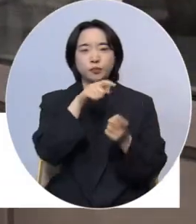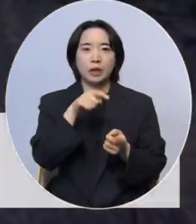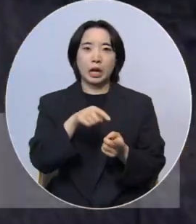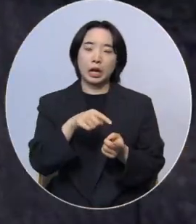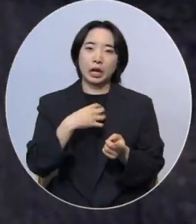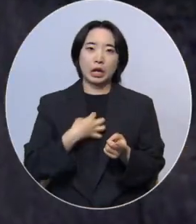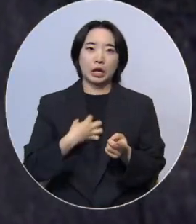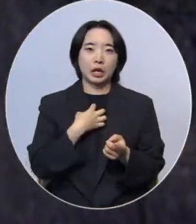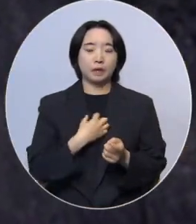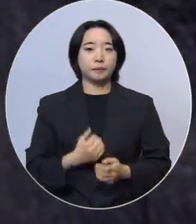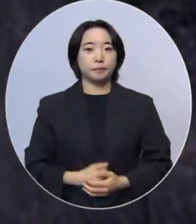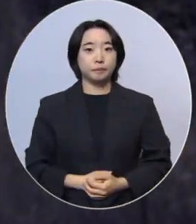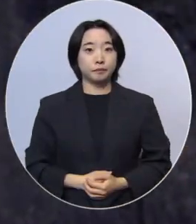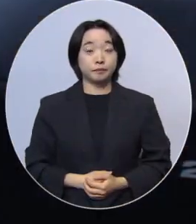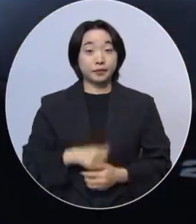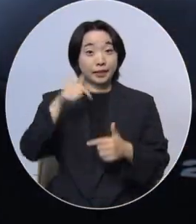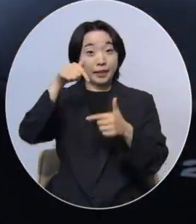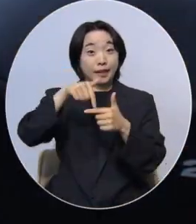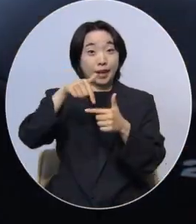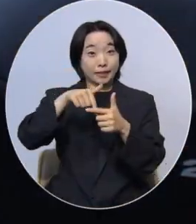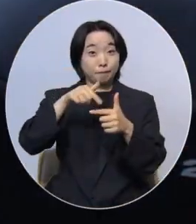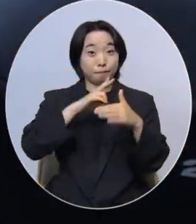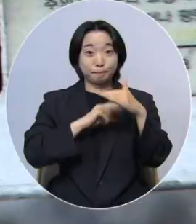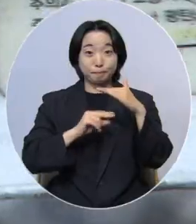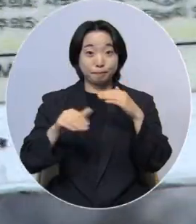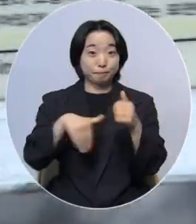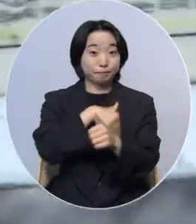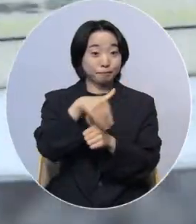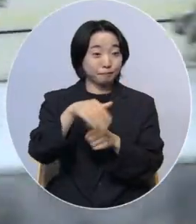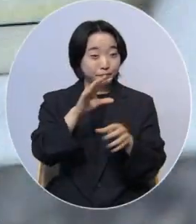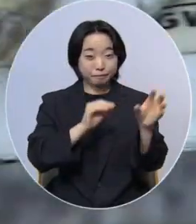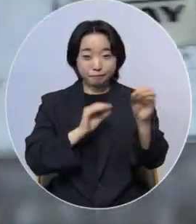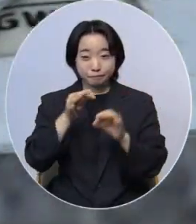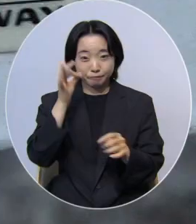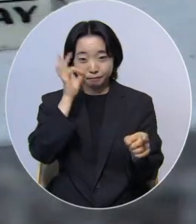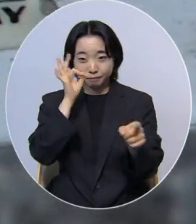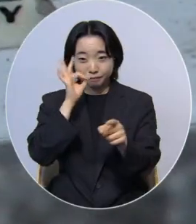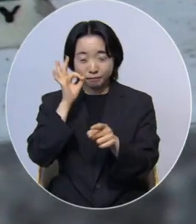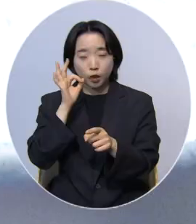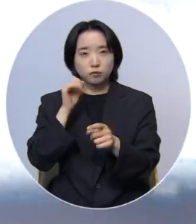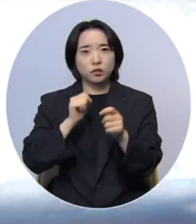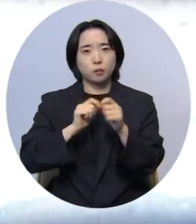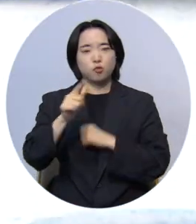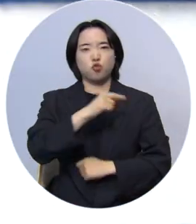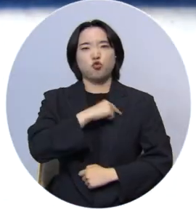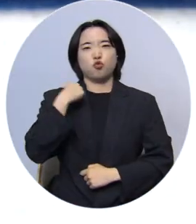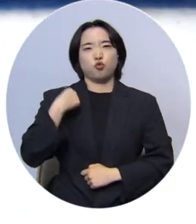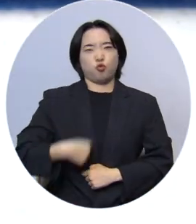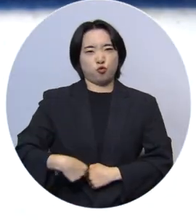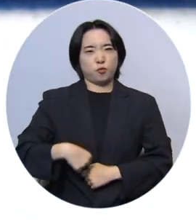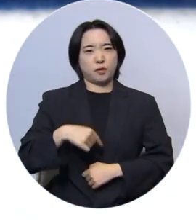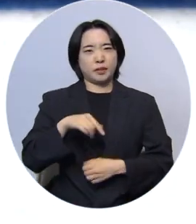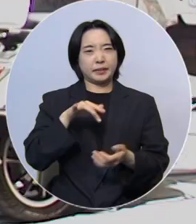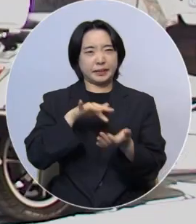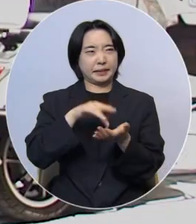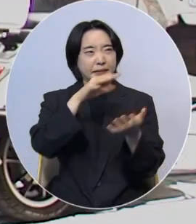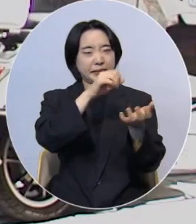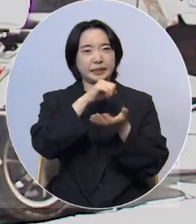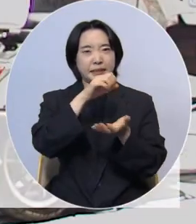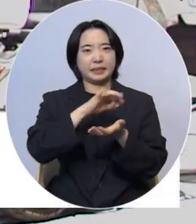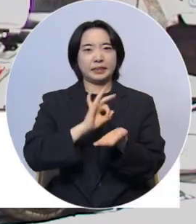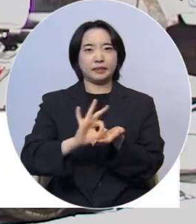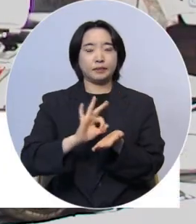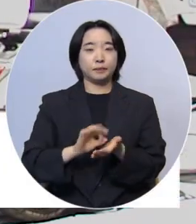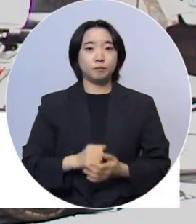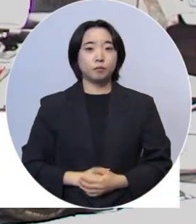공유형 전동 킥보드와 전기 자전거의 제품 설명을 일일이 확인해봤는데 대다수가 중국산 배터리였습니다. 전기차 화재